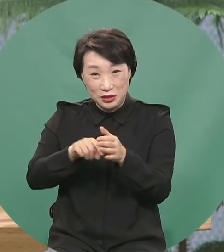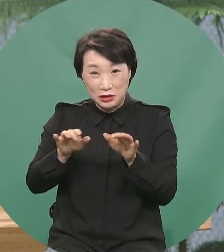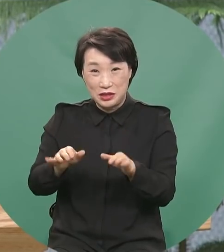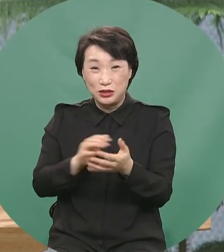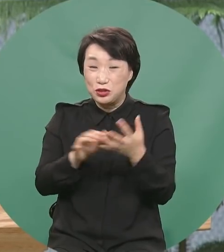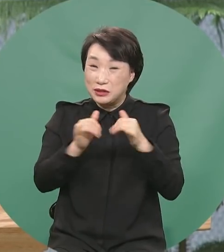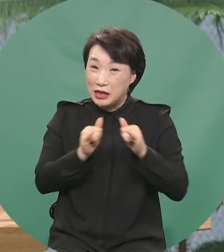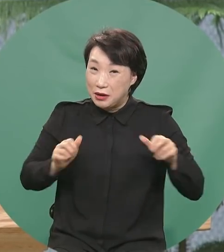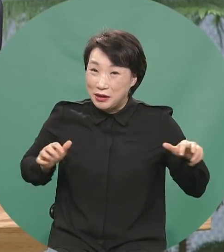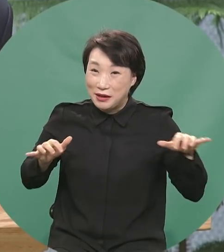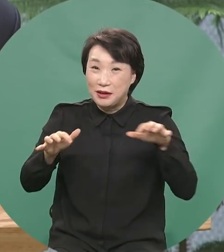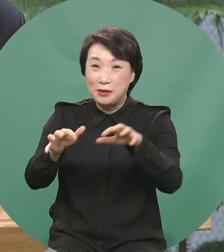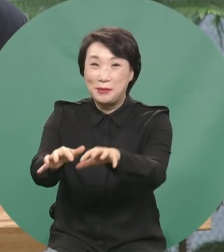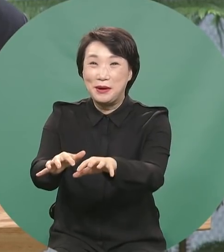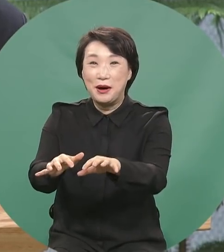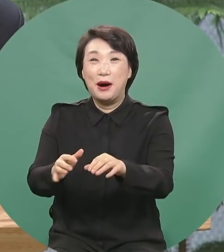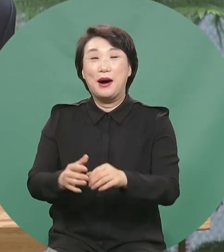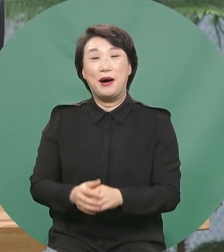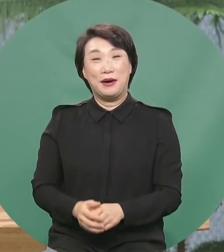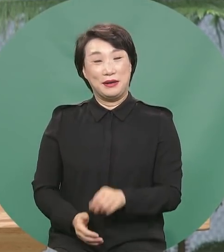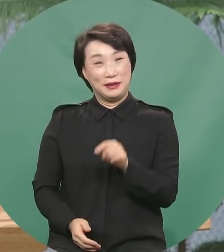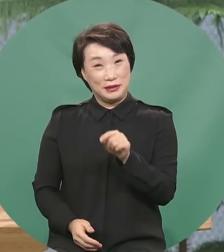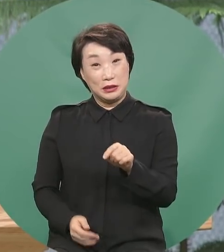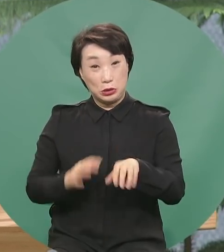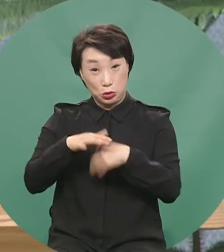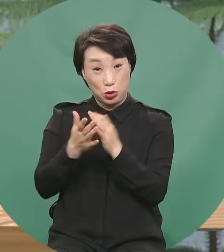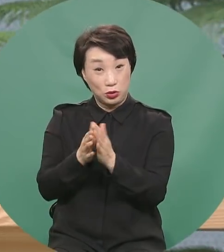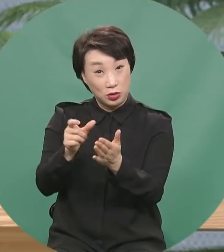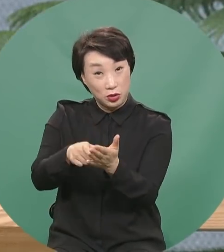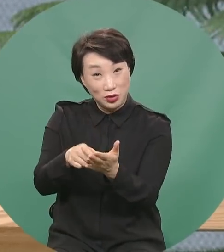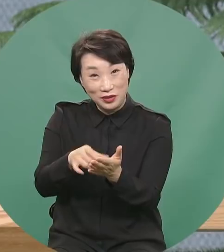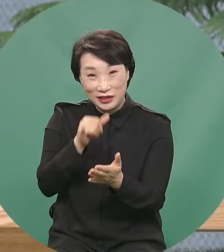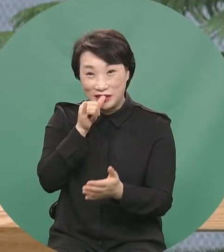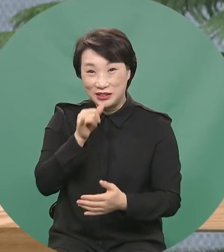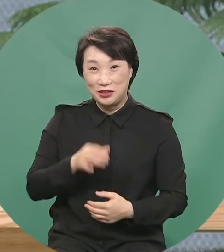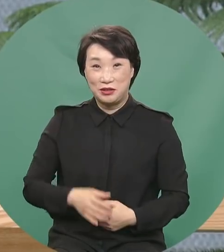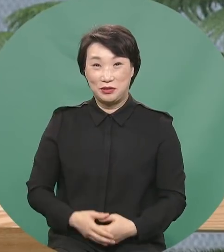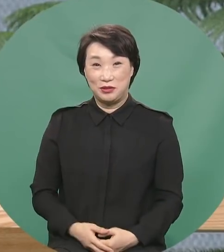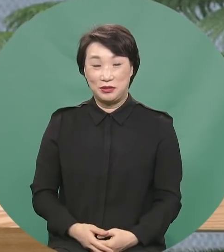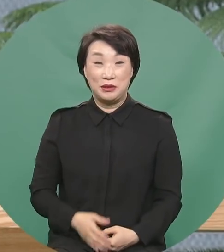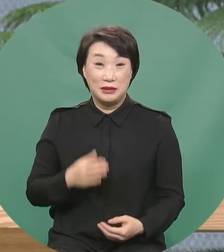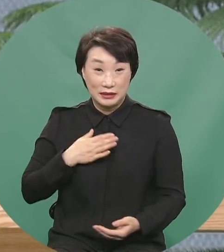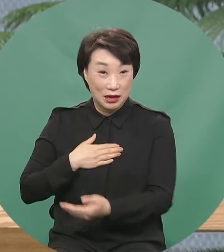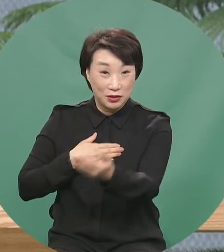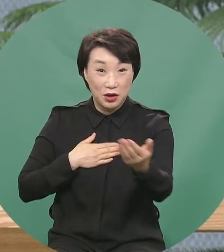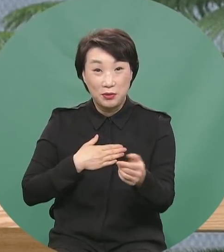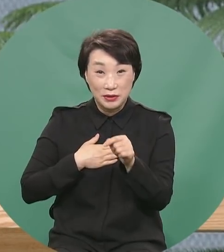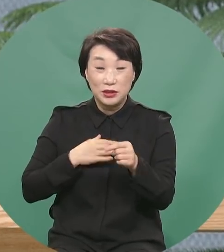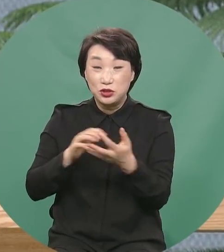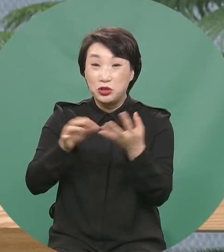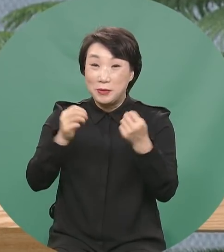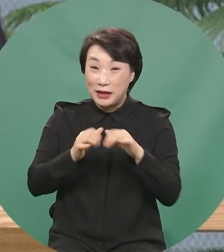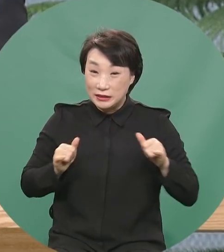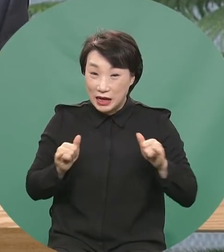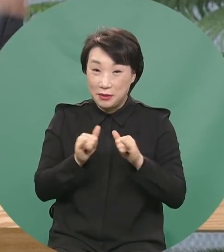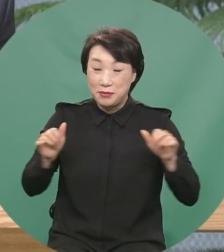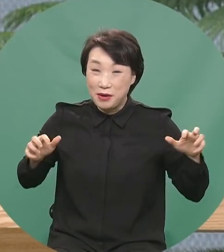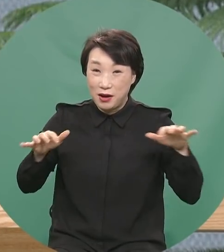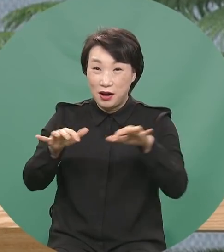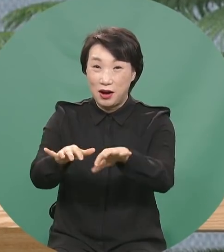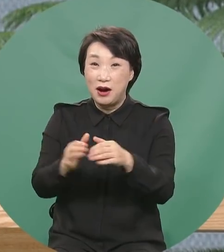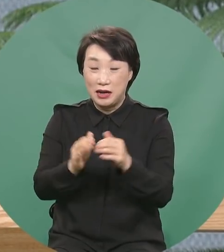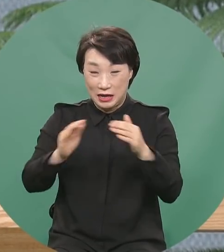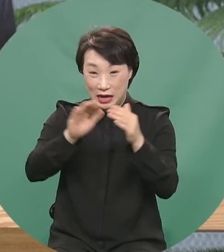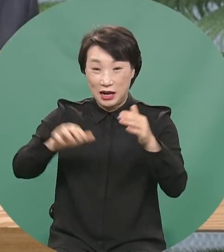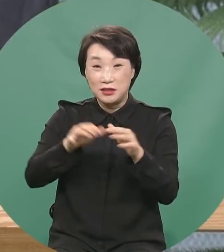많은 무리들이 모였다고 하는 것을 성경은 말했으니, 여러분들이 이 많은 무리가 모이고